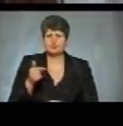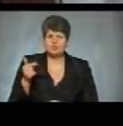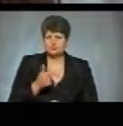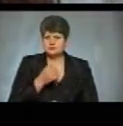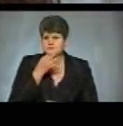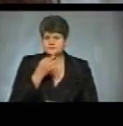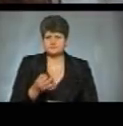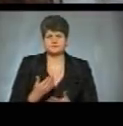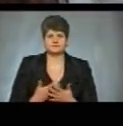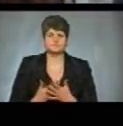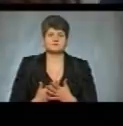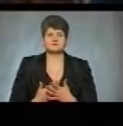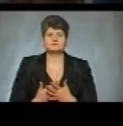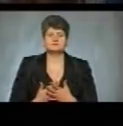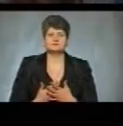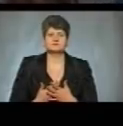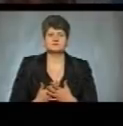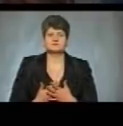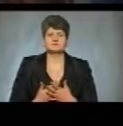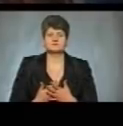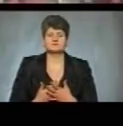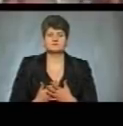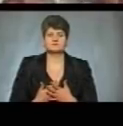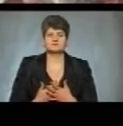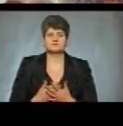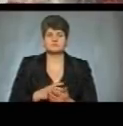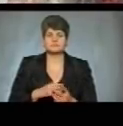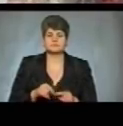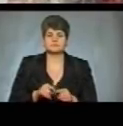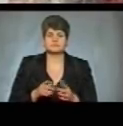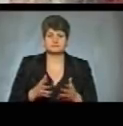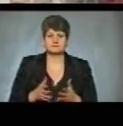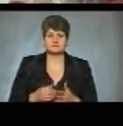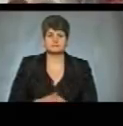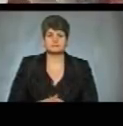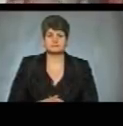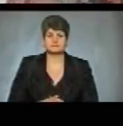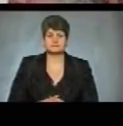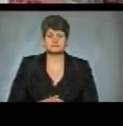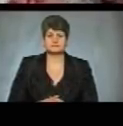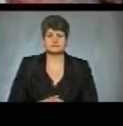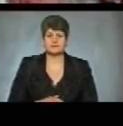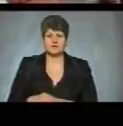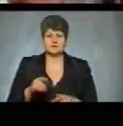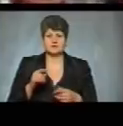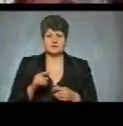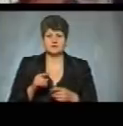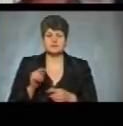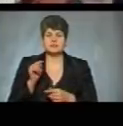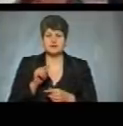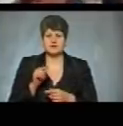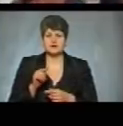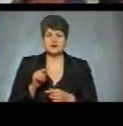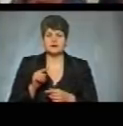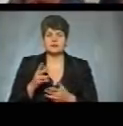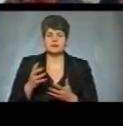відповів. Був таким. Прости мене, то я стих чи ні? Прости мене, то я стих чи ні? І в тих чинах не